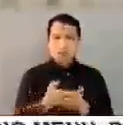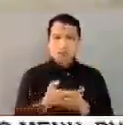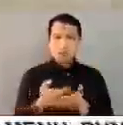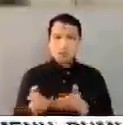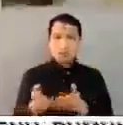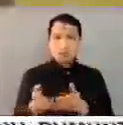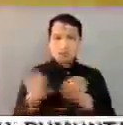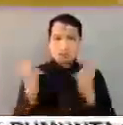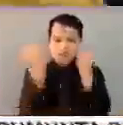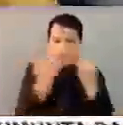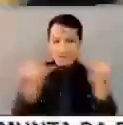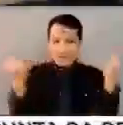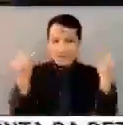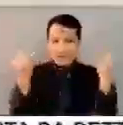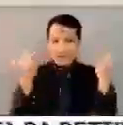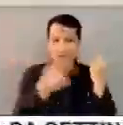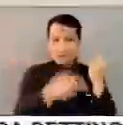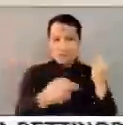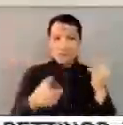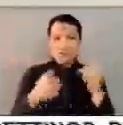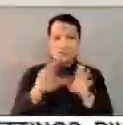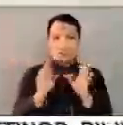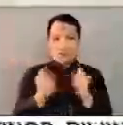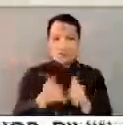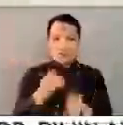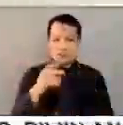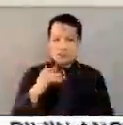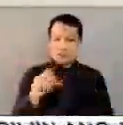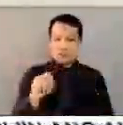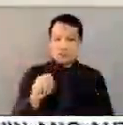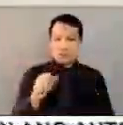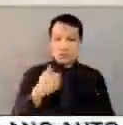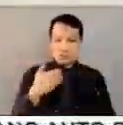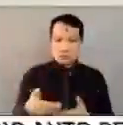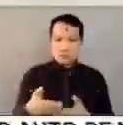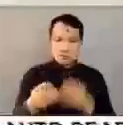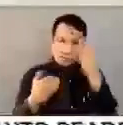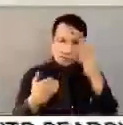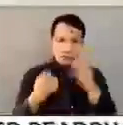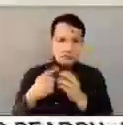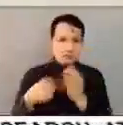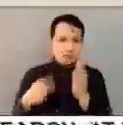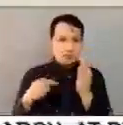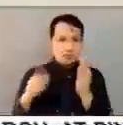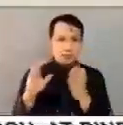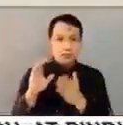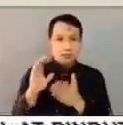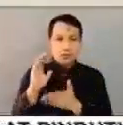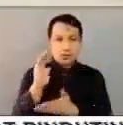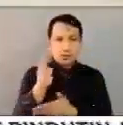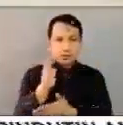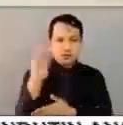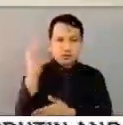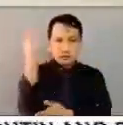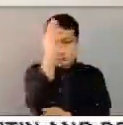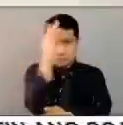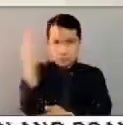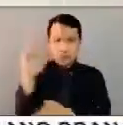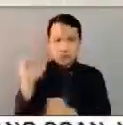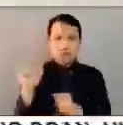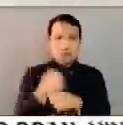ulo na sumusugod pa rin sa daan kahit binawala na ng pulisya. Ilang kabahayan din ang pinasok at